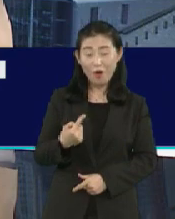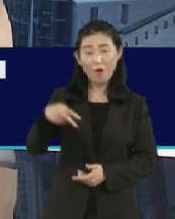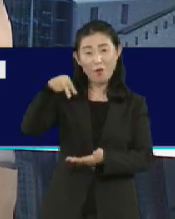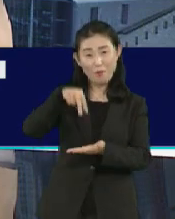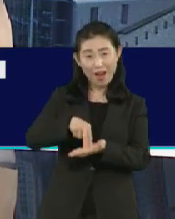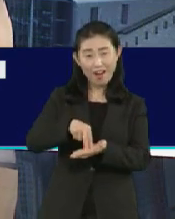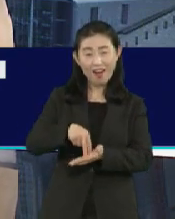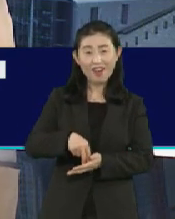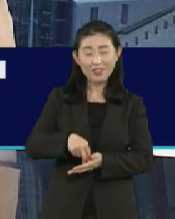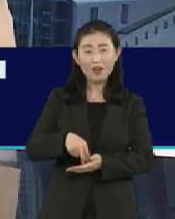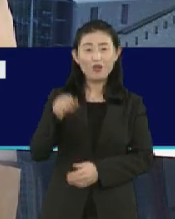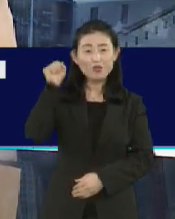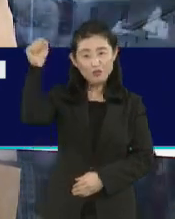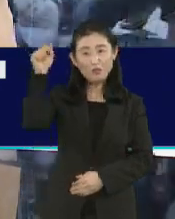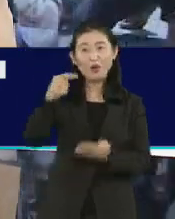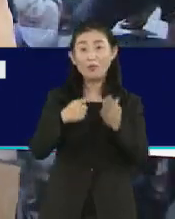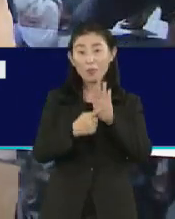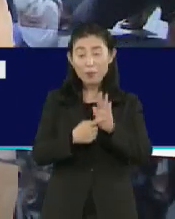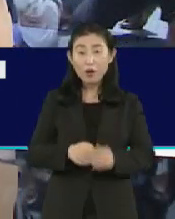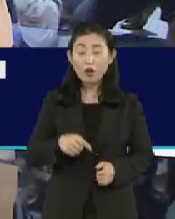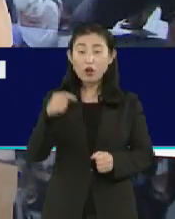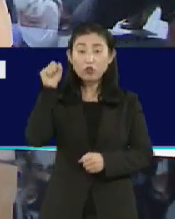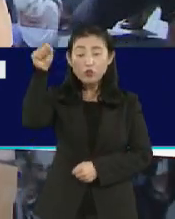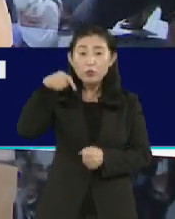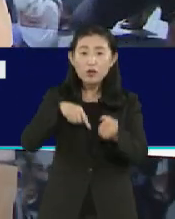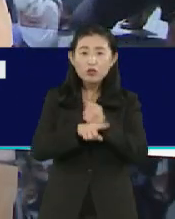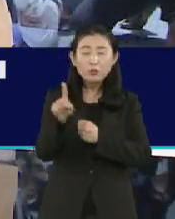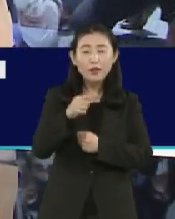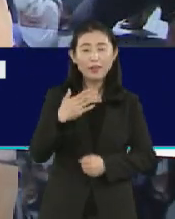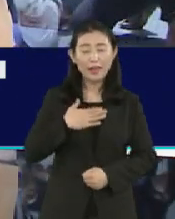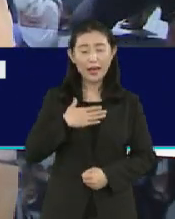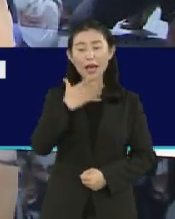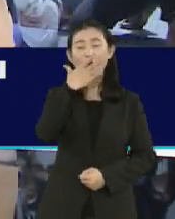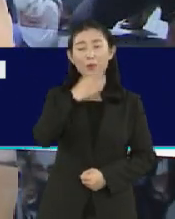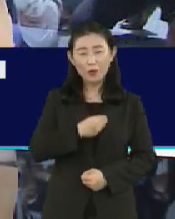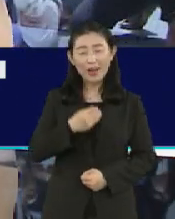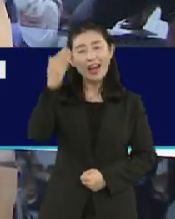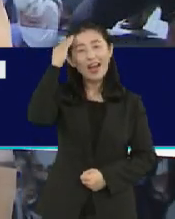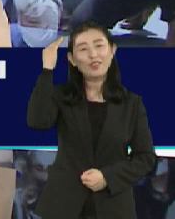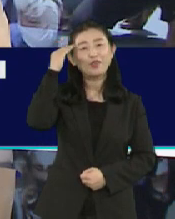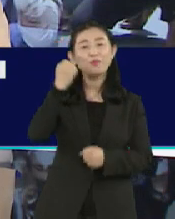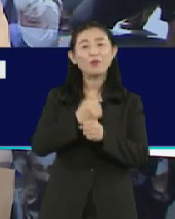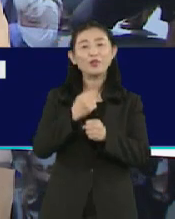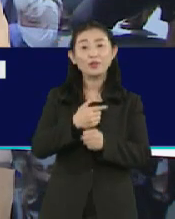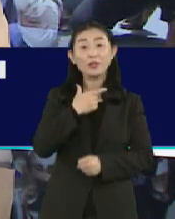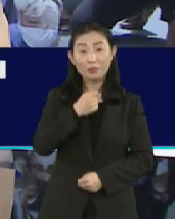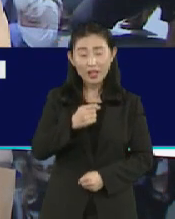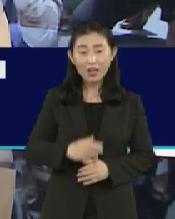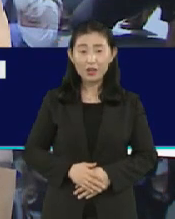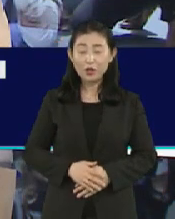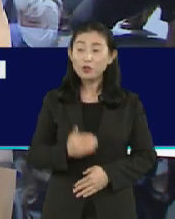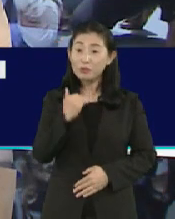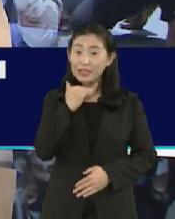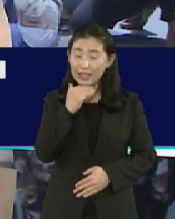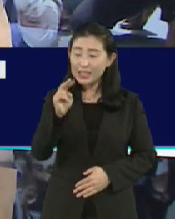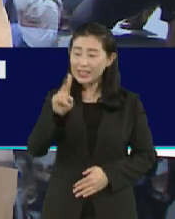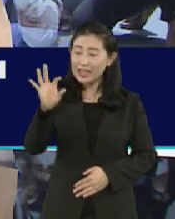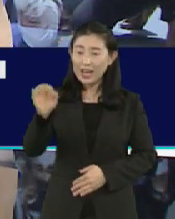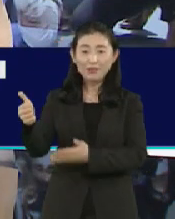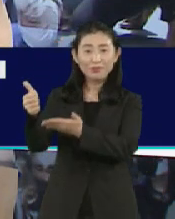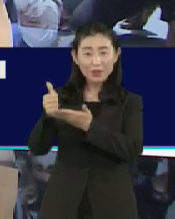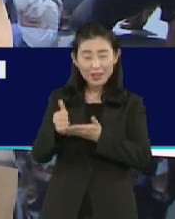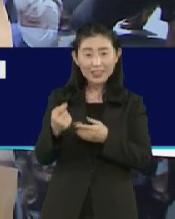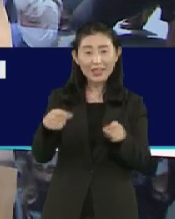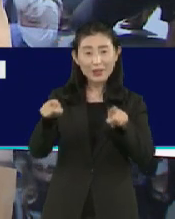로 선택했습니다 출마의 변 은 내가 행복한 대한민국 이었습니다 양승조 지사와 는 잠시 고 스튜디오에서 직접